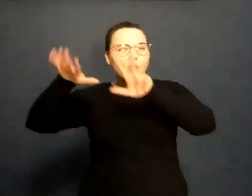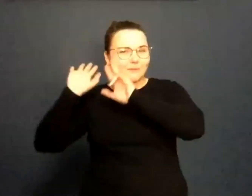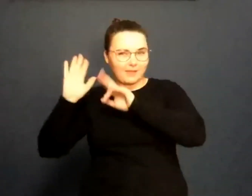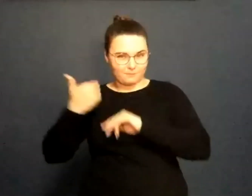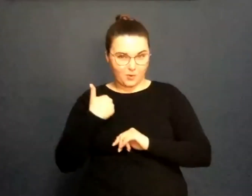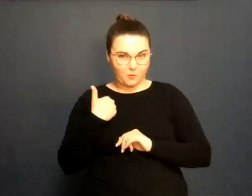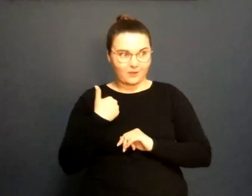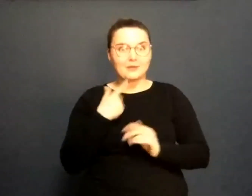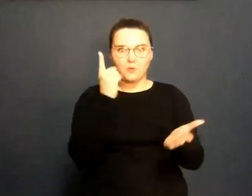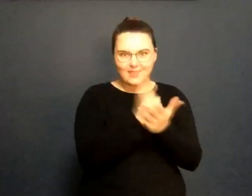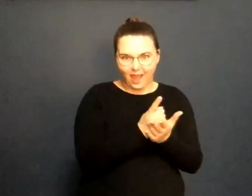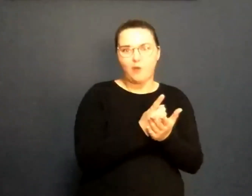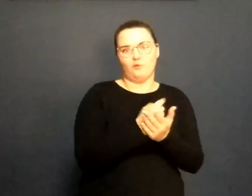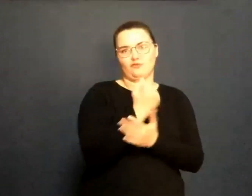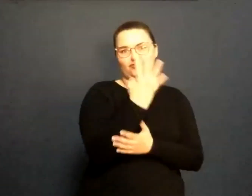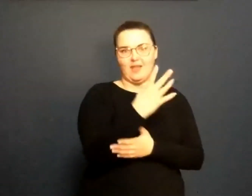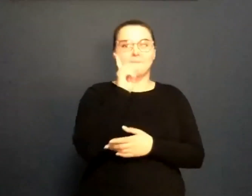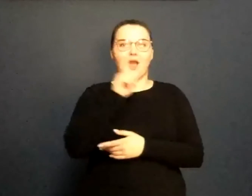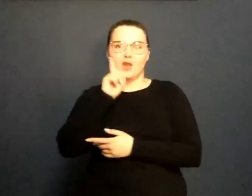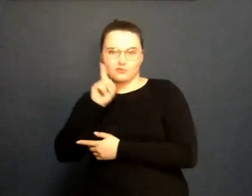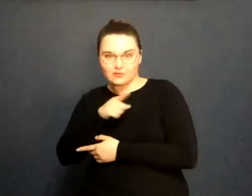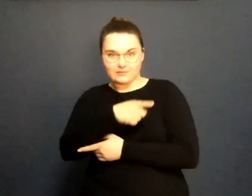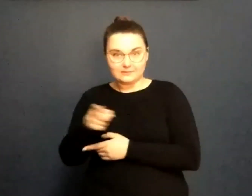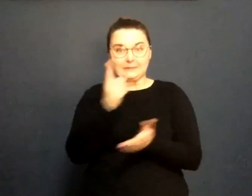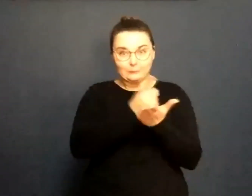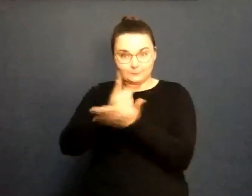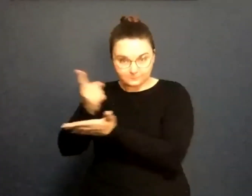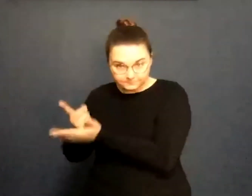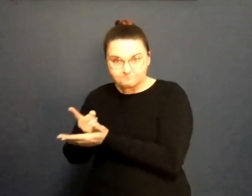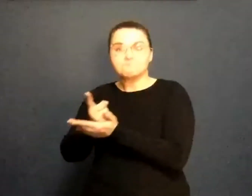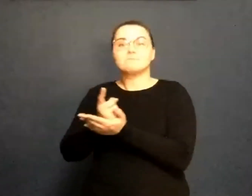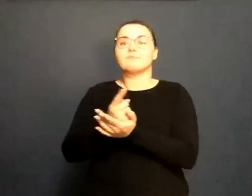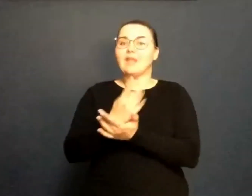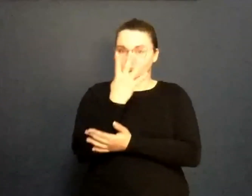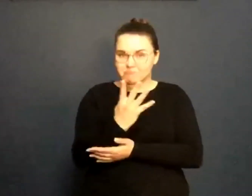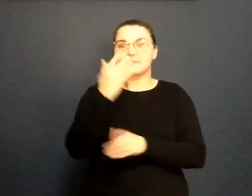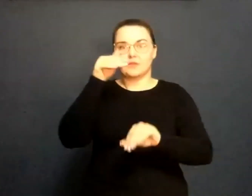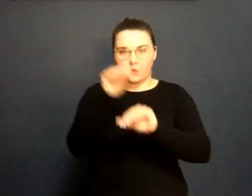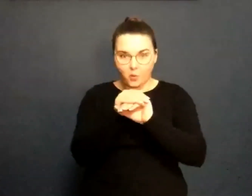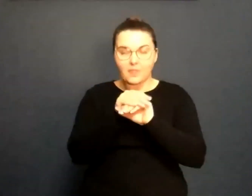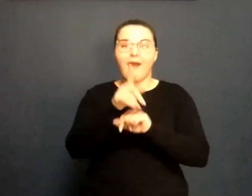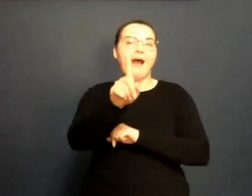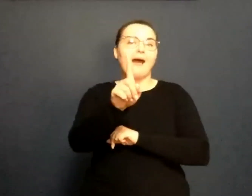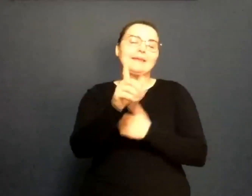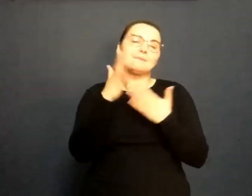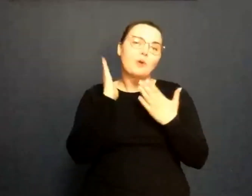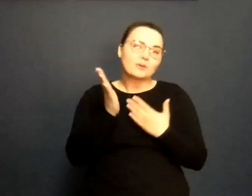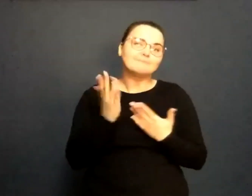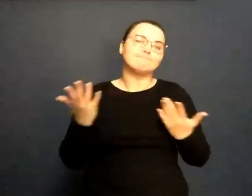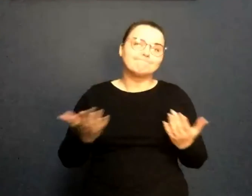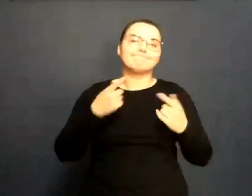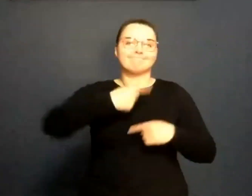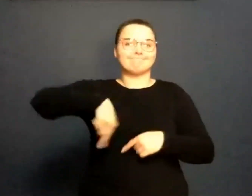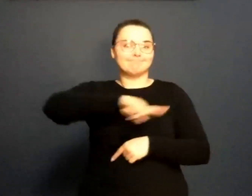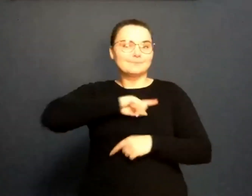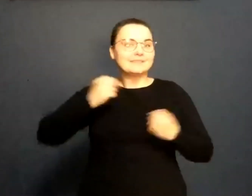którzy jakby wyrazili taką gotowość. Niestety z różnych tam powodów przerwaliśmy te działania, ale